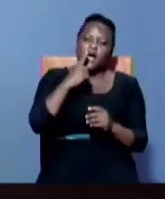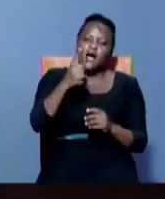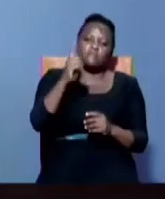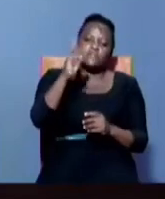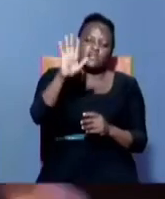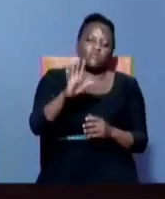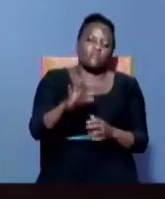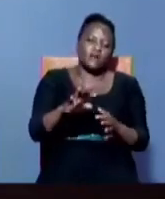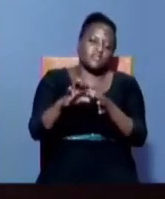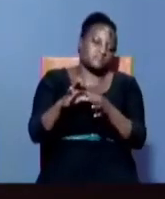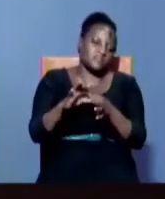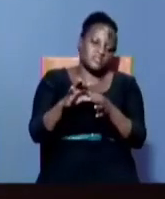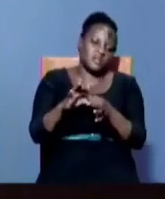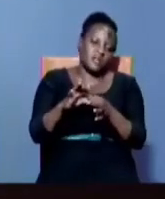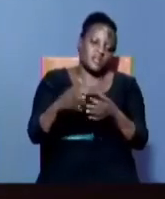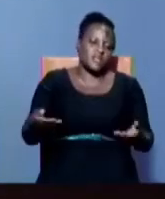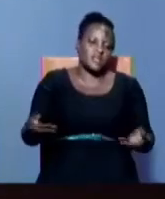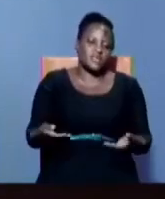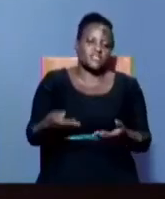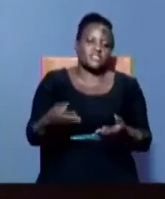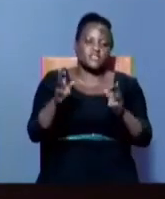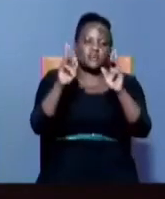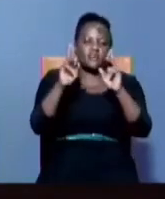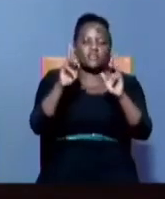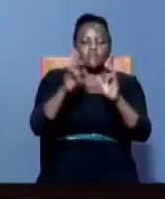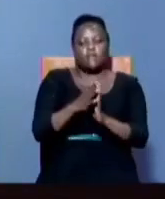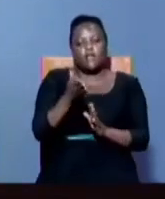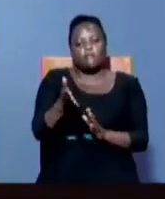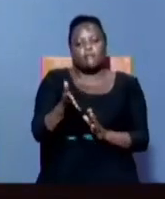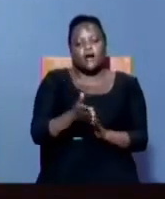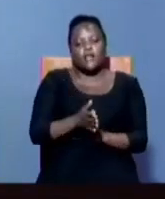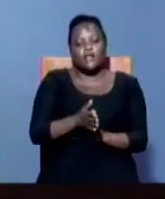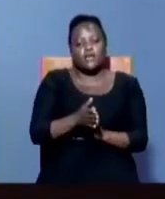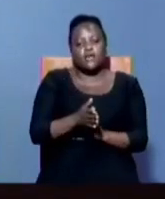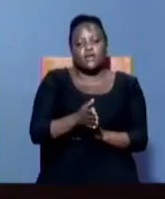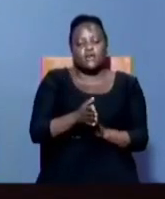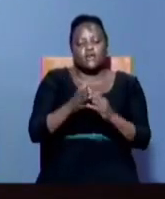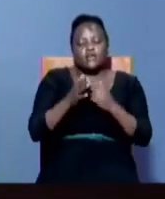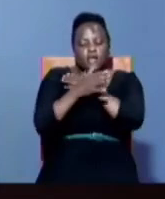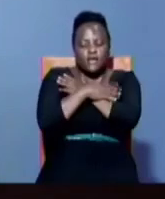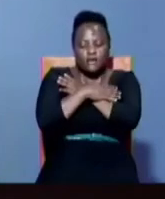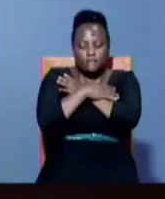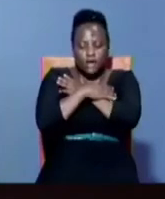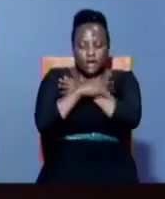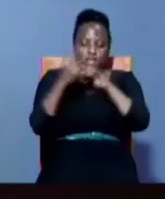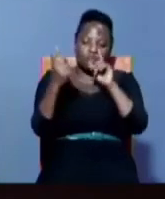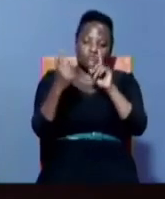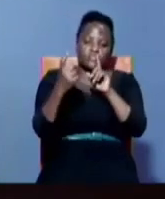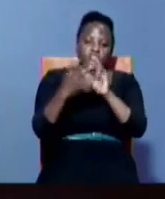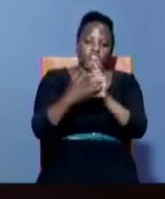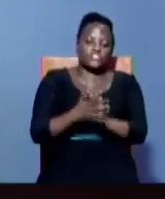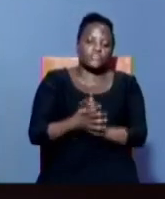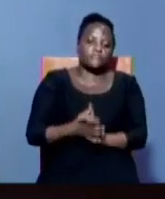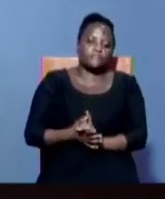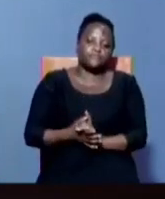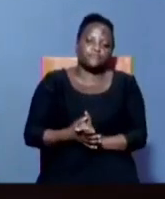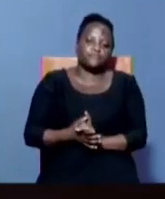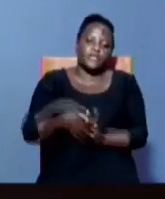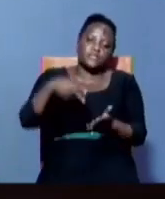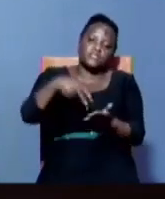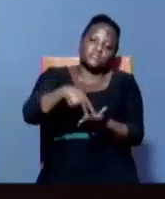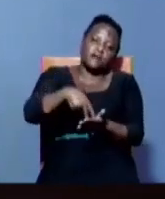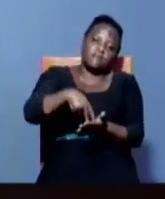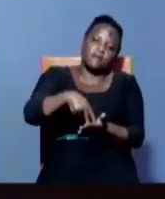na kitu cha rehema na pale neema inakusanisha. Kusudi hilo za kimbingu, simama. Simama pale ulipo kwenye